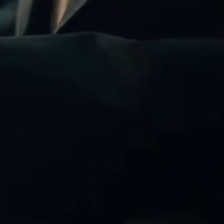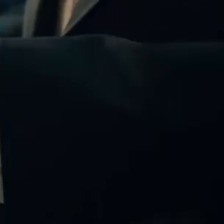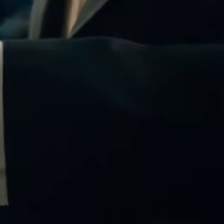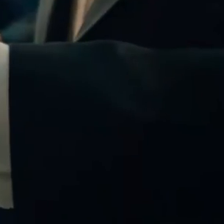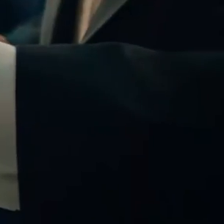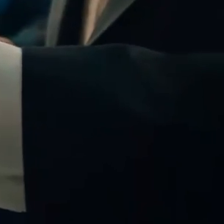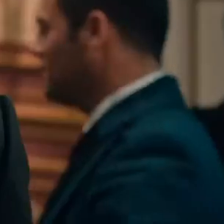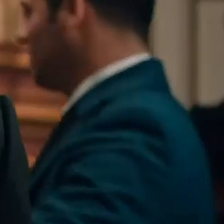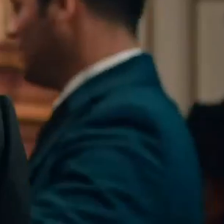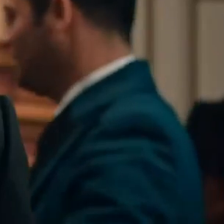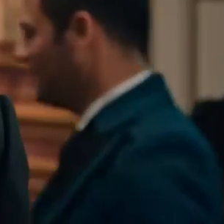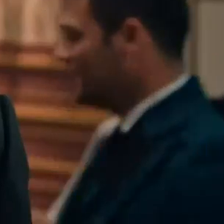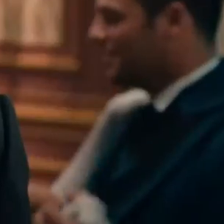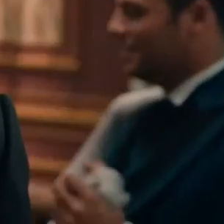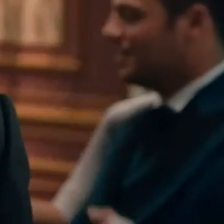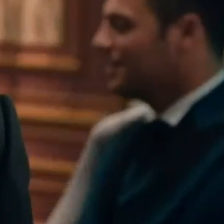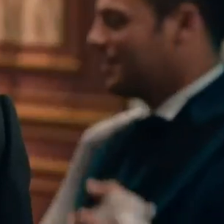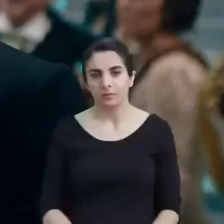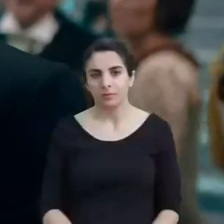tuttuğu filintayı inceliyor.